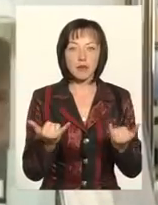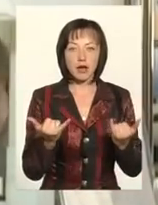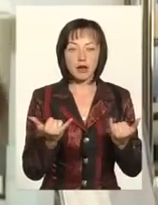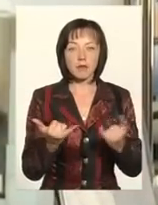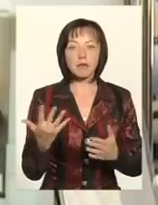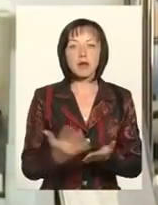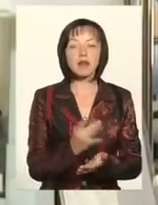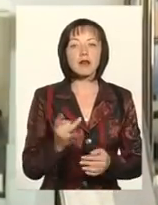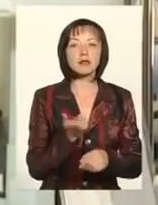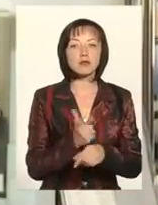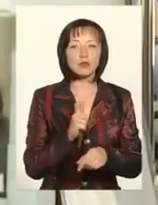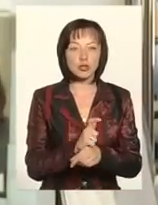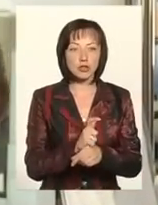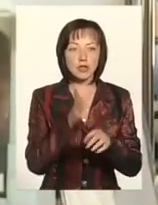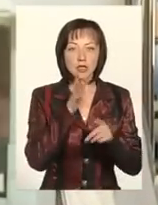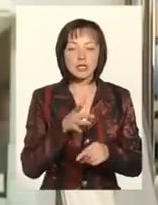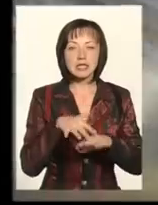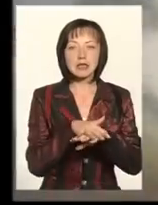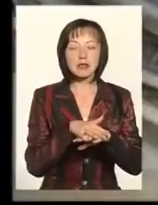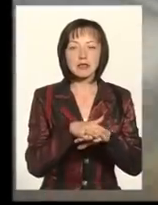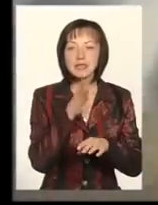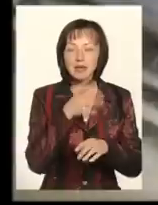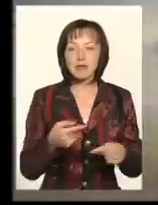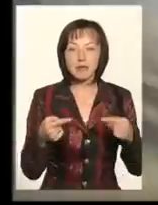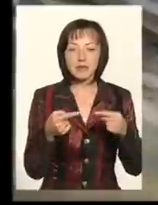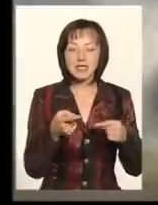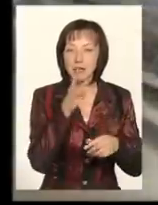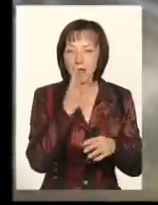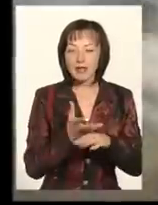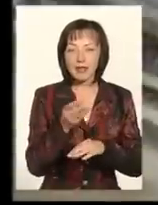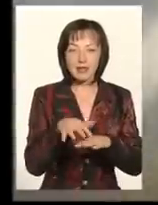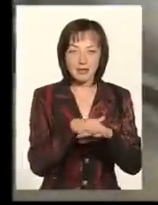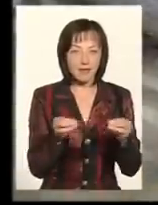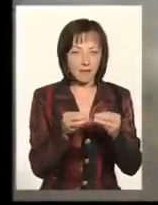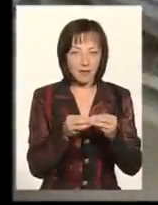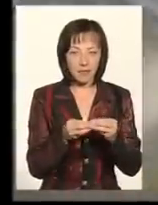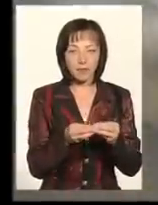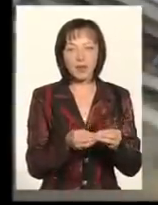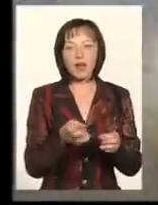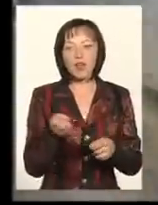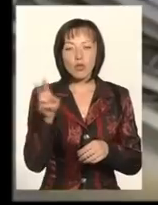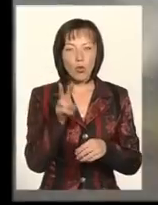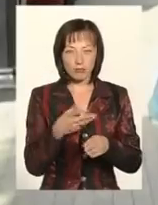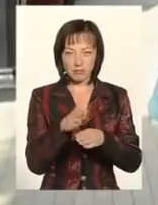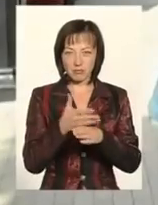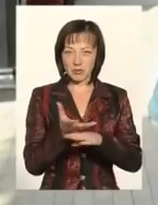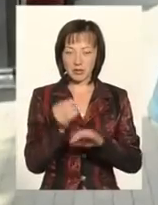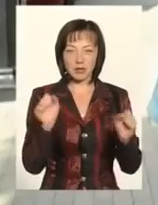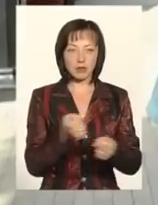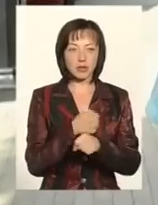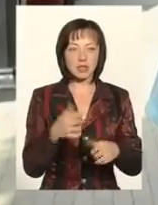п'ятеру більше водночас зарплати населення залишилися майже на тому ж рівні тягнути кредитне ярмо стало неможливо